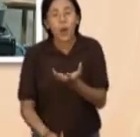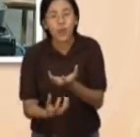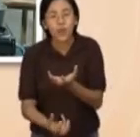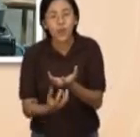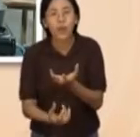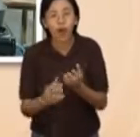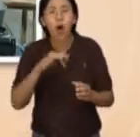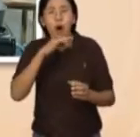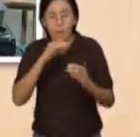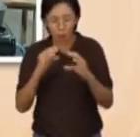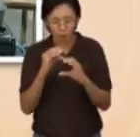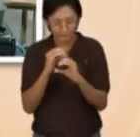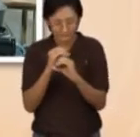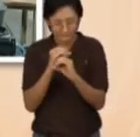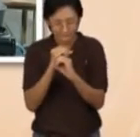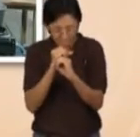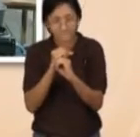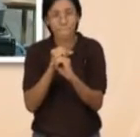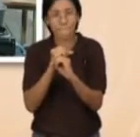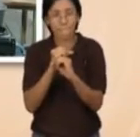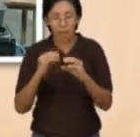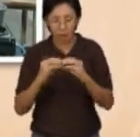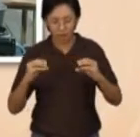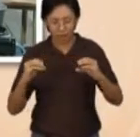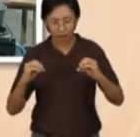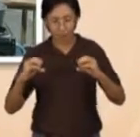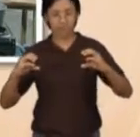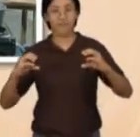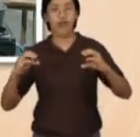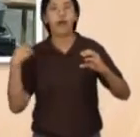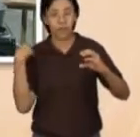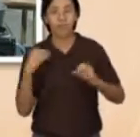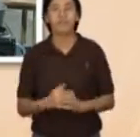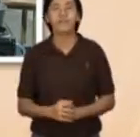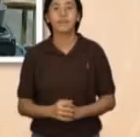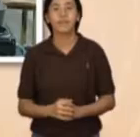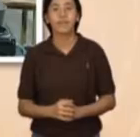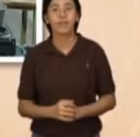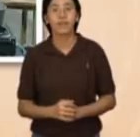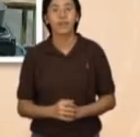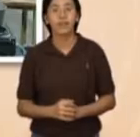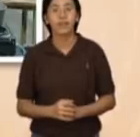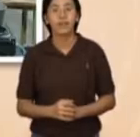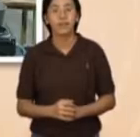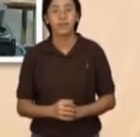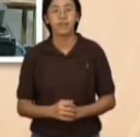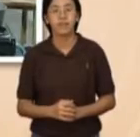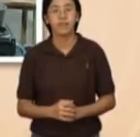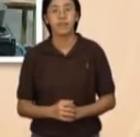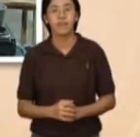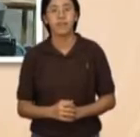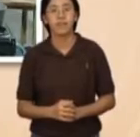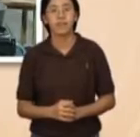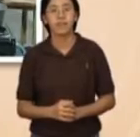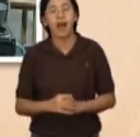รัดปุ๊บมันจะหัวท้ายมันจะใหญ่ขึ้นนะฮะม ันจะเหมือนกรองตรงไส้ข้างในจะออกมา ครับผมไ